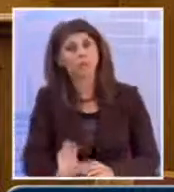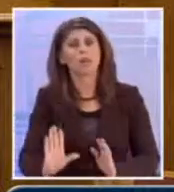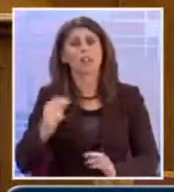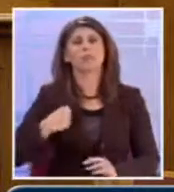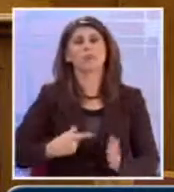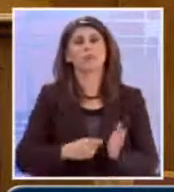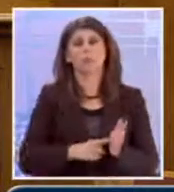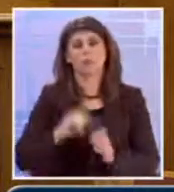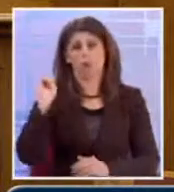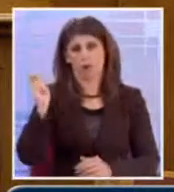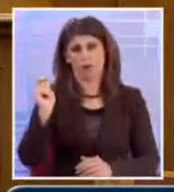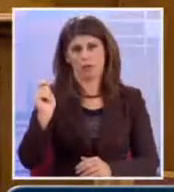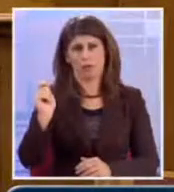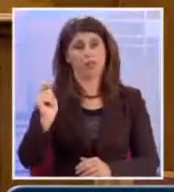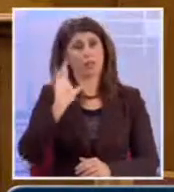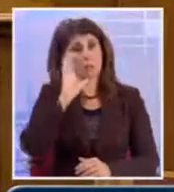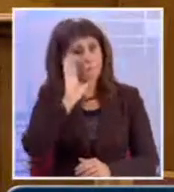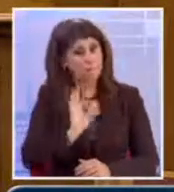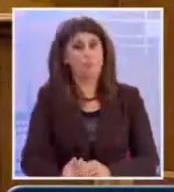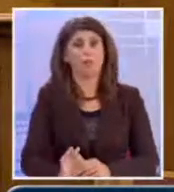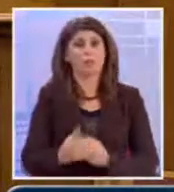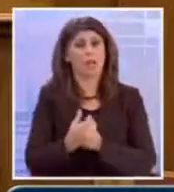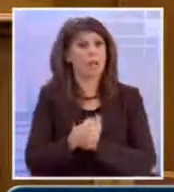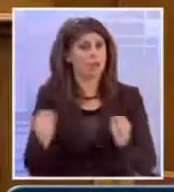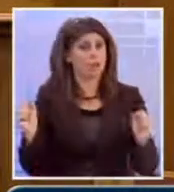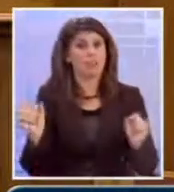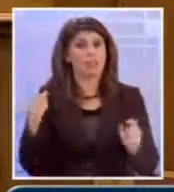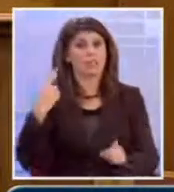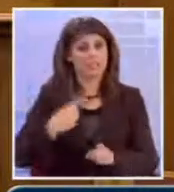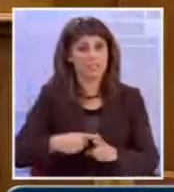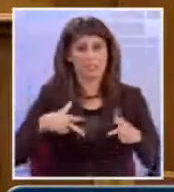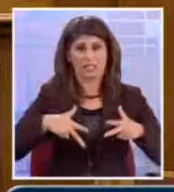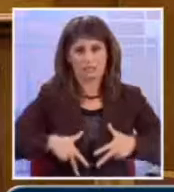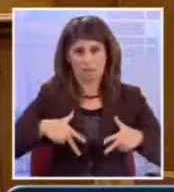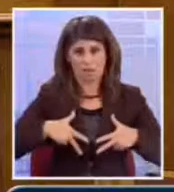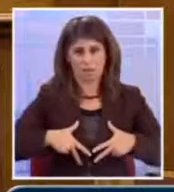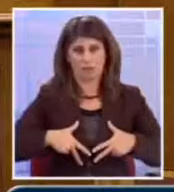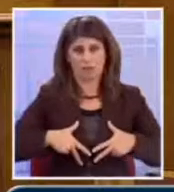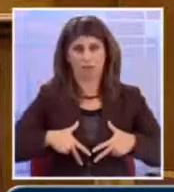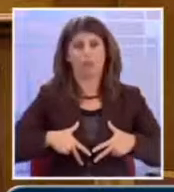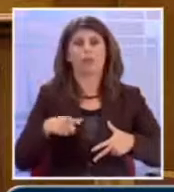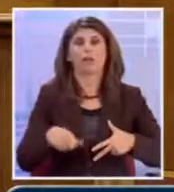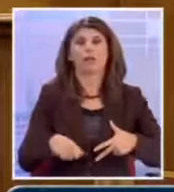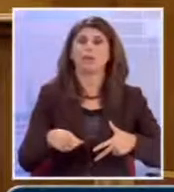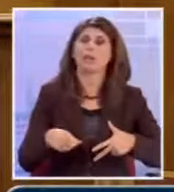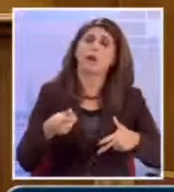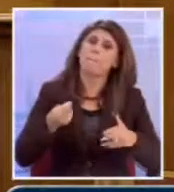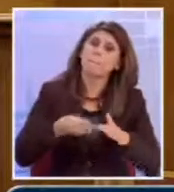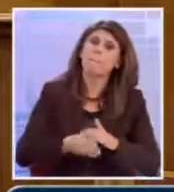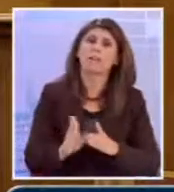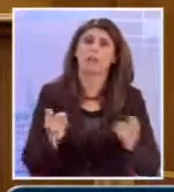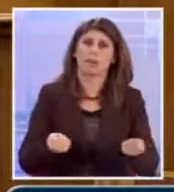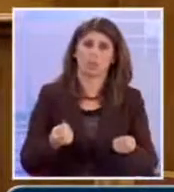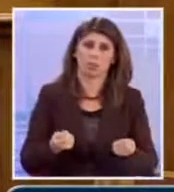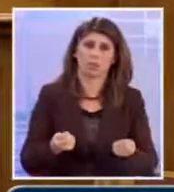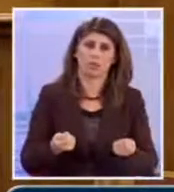δημοσιονομική πολιτική και πραγματική αυτονομία της ελληνικής κυβέρνησης για τα μέσα που θα